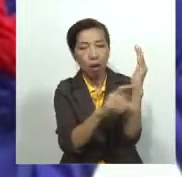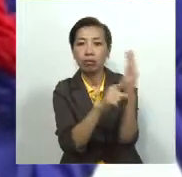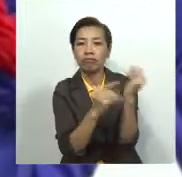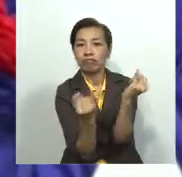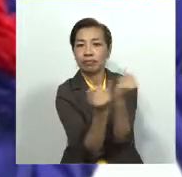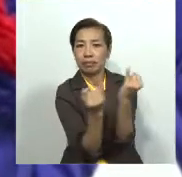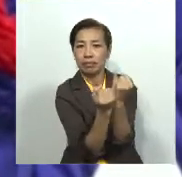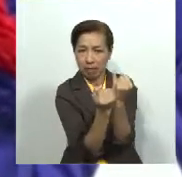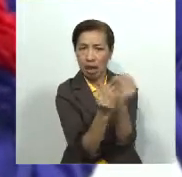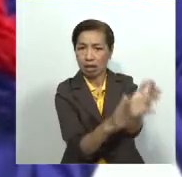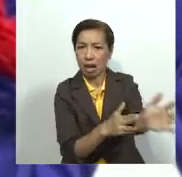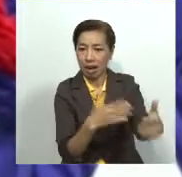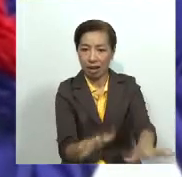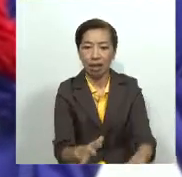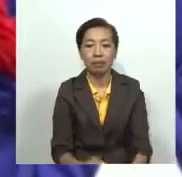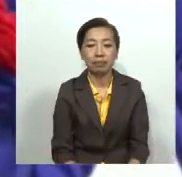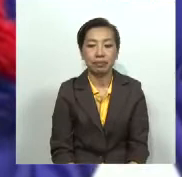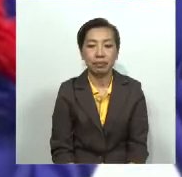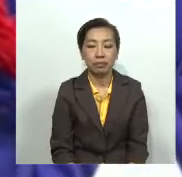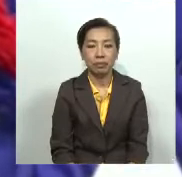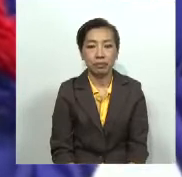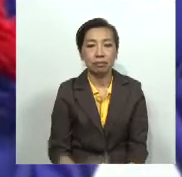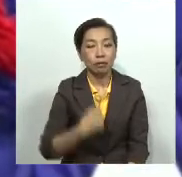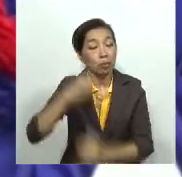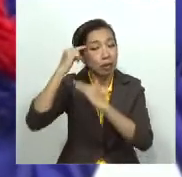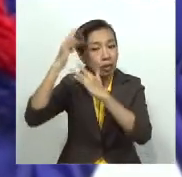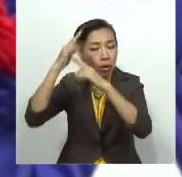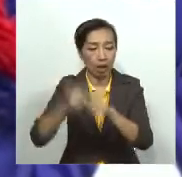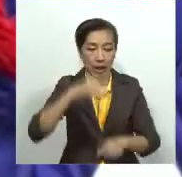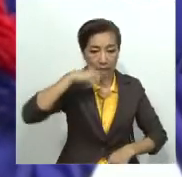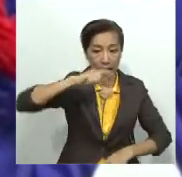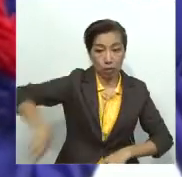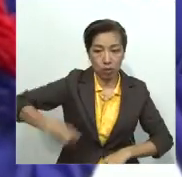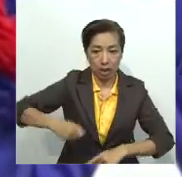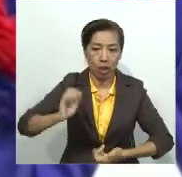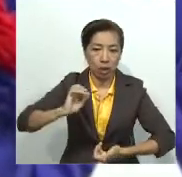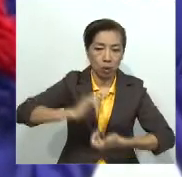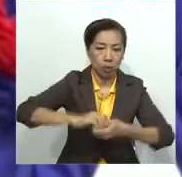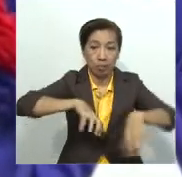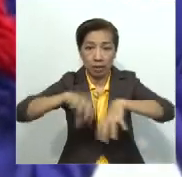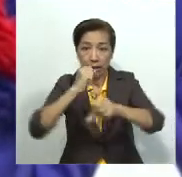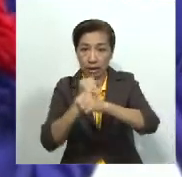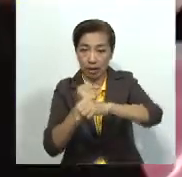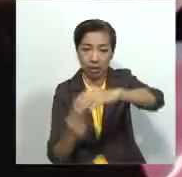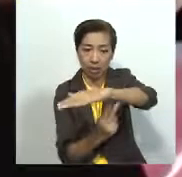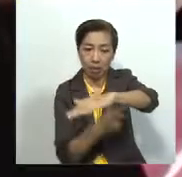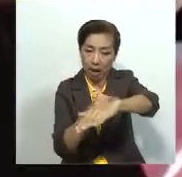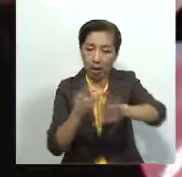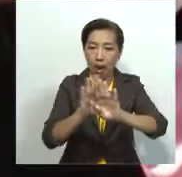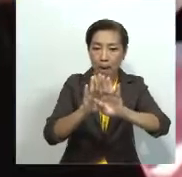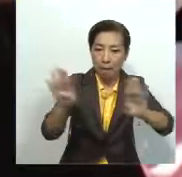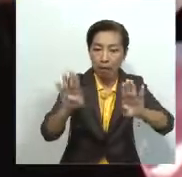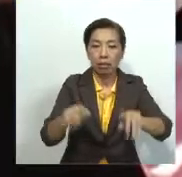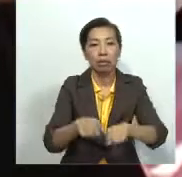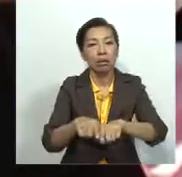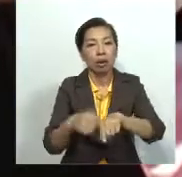ชิดแนบแน่นมาเป็นเวลานานผมหวังเป็นอย่างยิ่งว่าเราทั้งสองฝ่ายจะได้ร่วมกันดำเนินการให้สะพานแห่งนี้สามารถเปิดใช้งานเต็มรูป